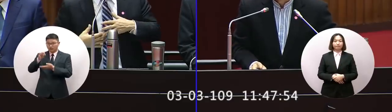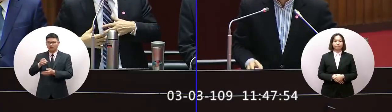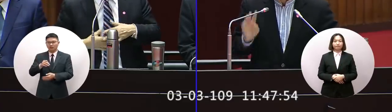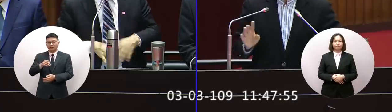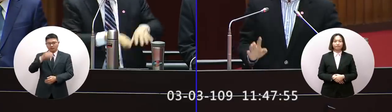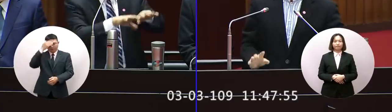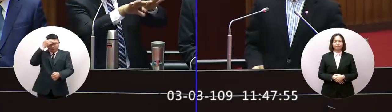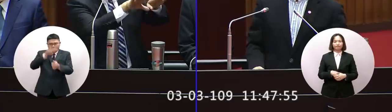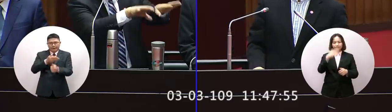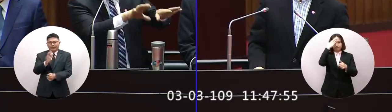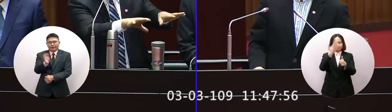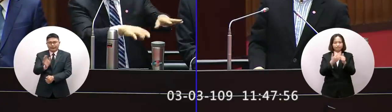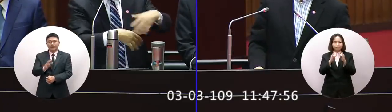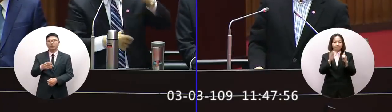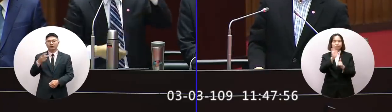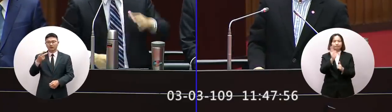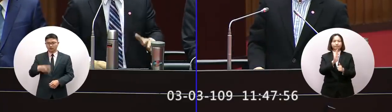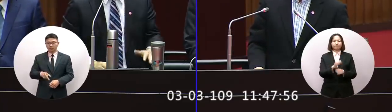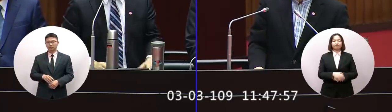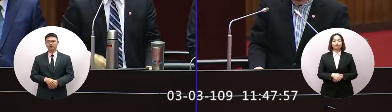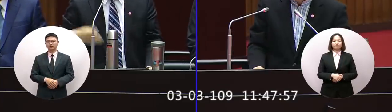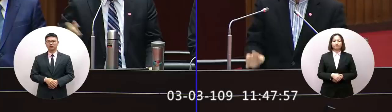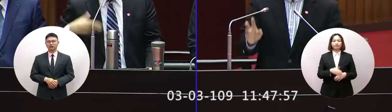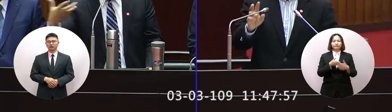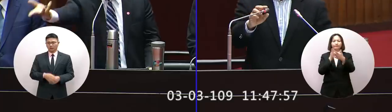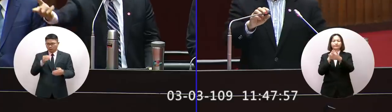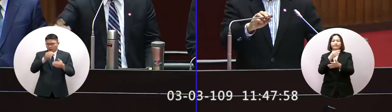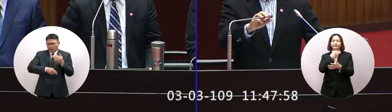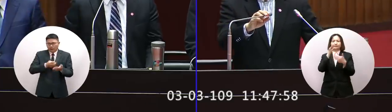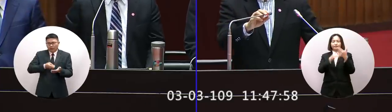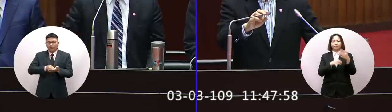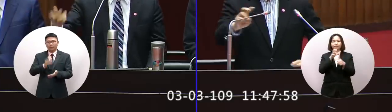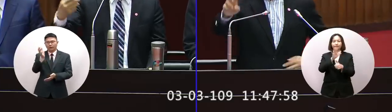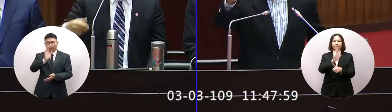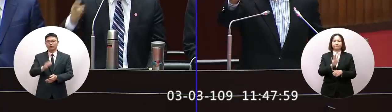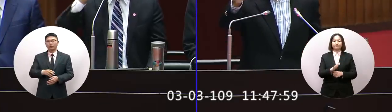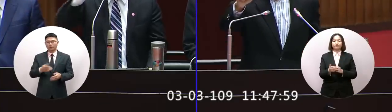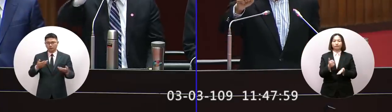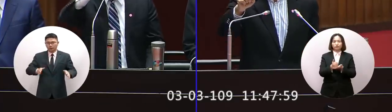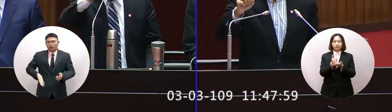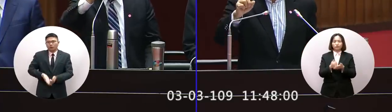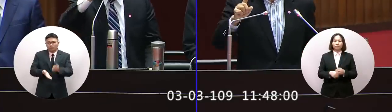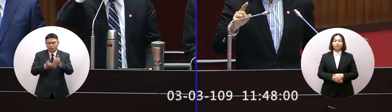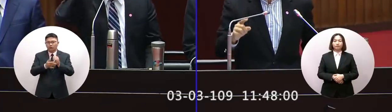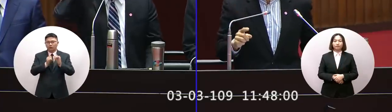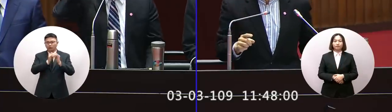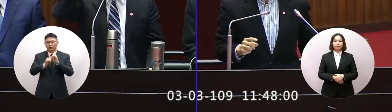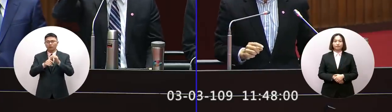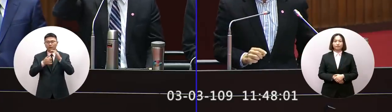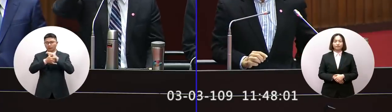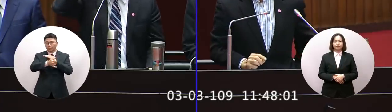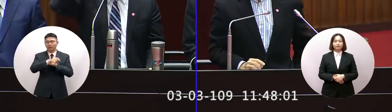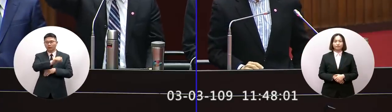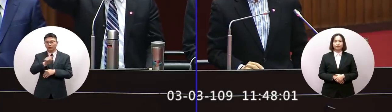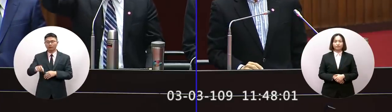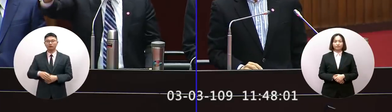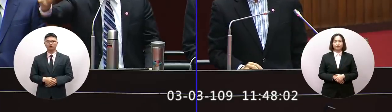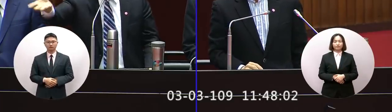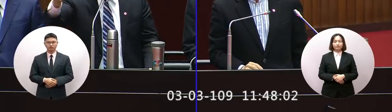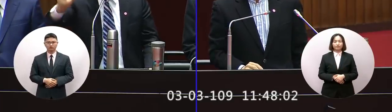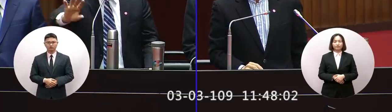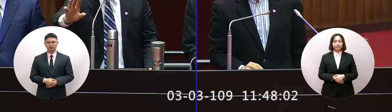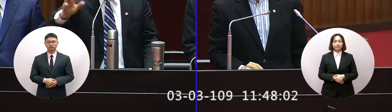這樣麻煩不要麻煩民間不要太多對鼓勵啊還有另外一項有的東西